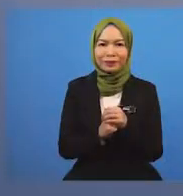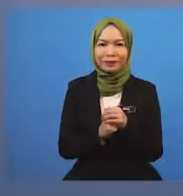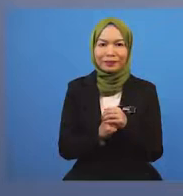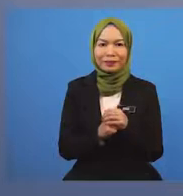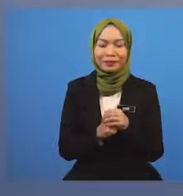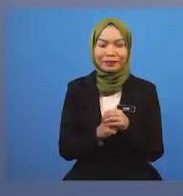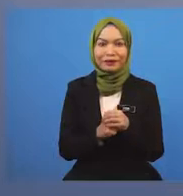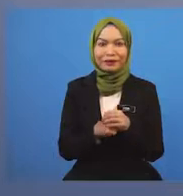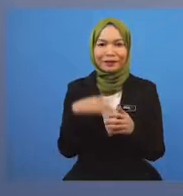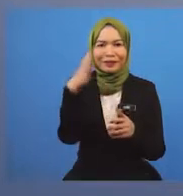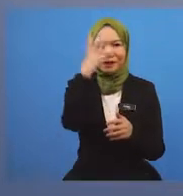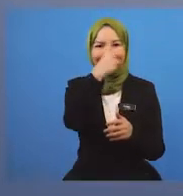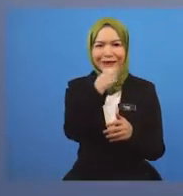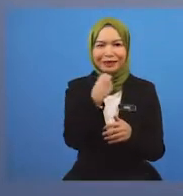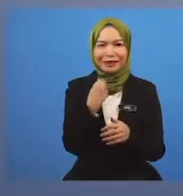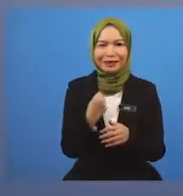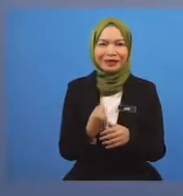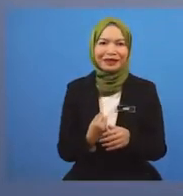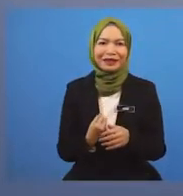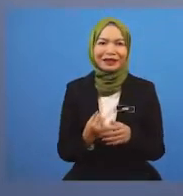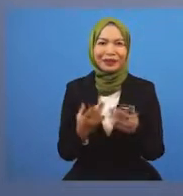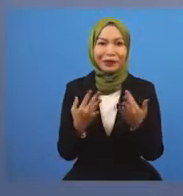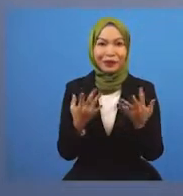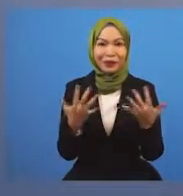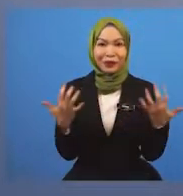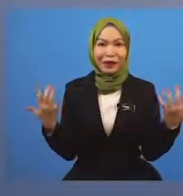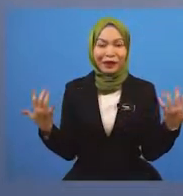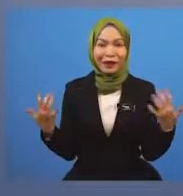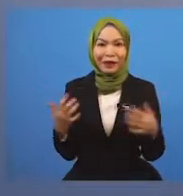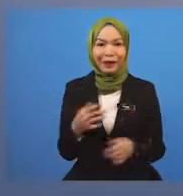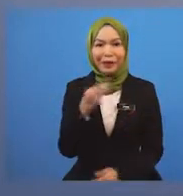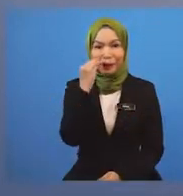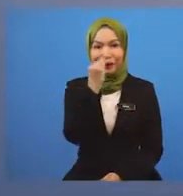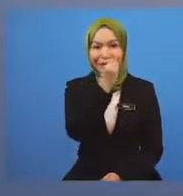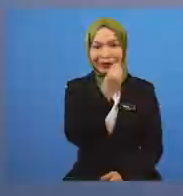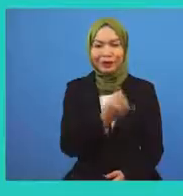Wah, cantiknya percikan bunga api tadi kan, murid-murid?